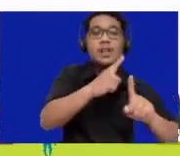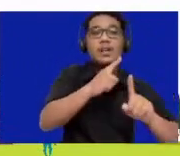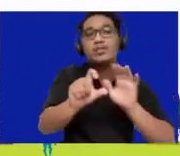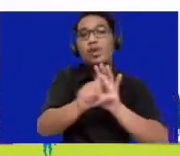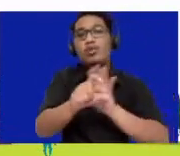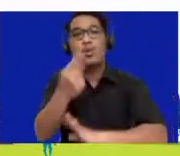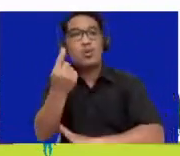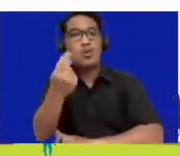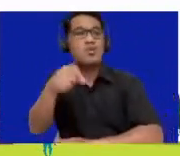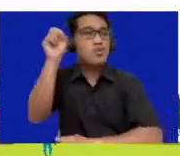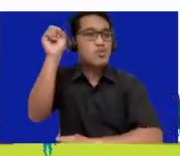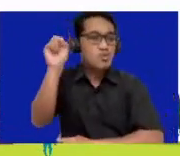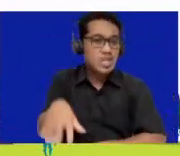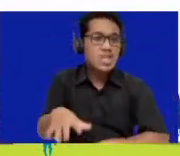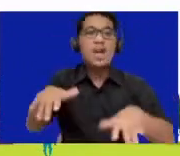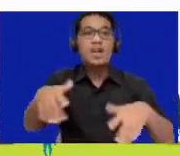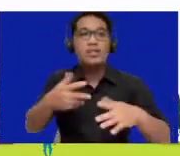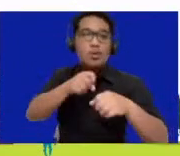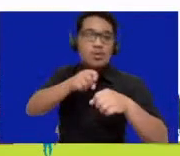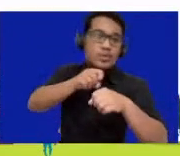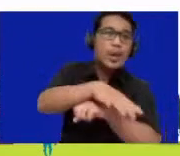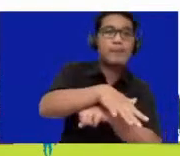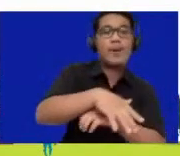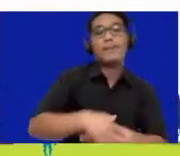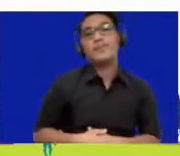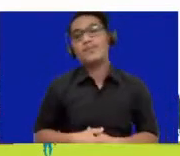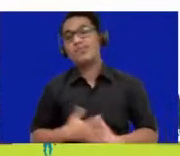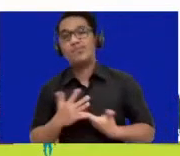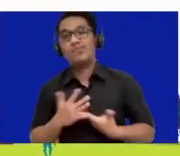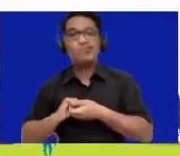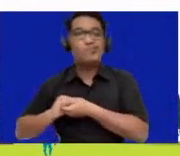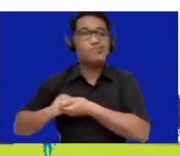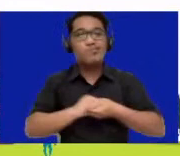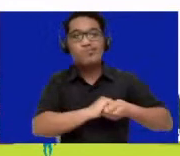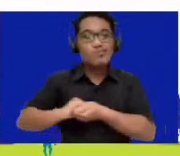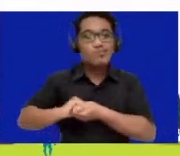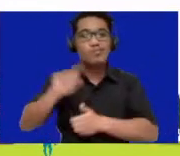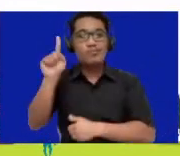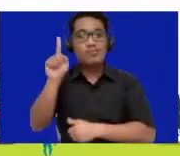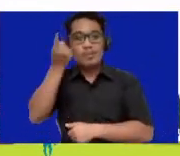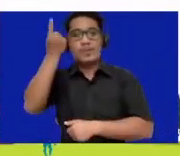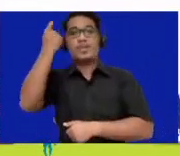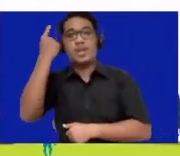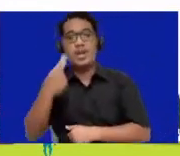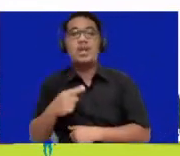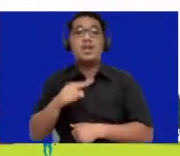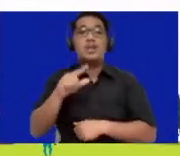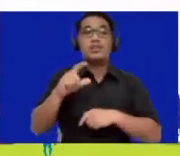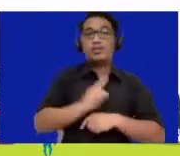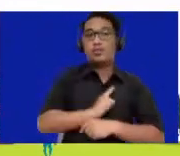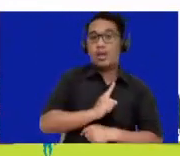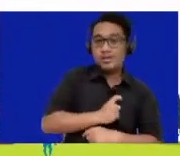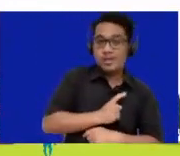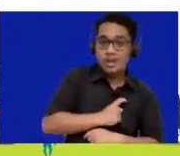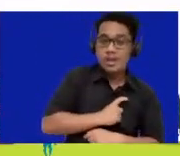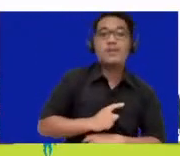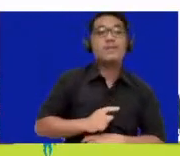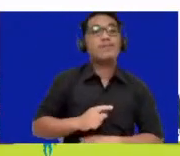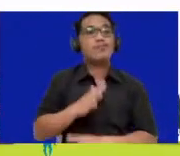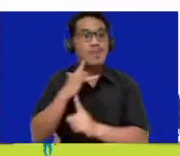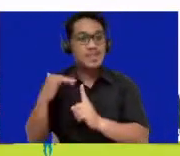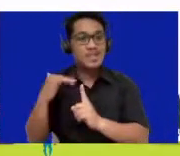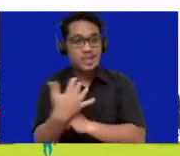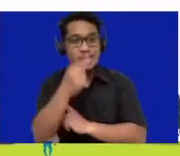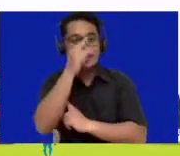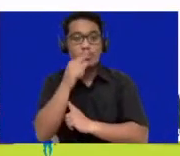akibat dampak bencana. Kita bergotong royong bersama pemerintah, lembaga swasta, serta masyarakat untuk